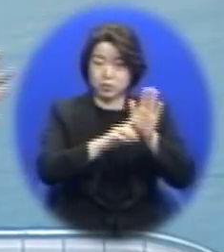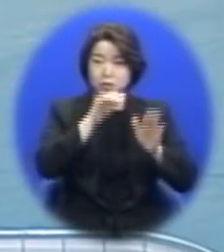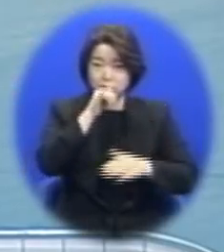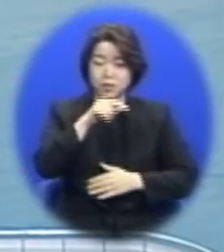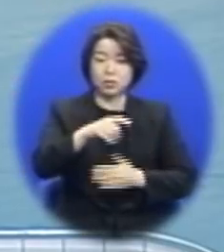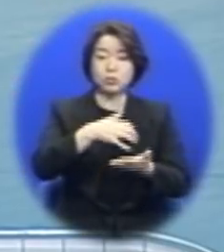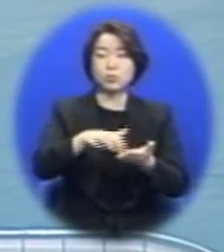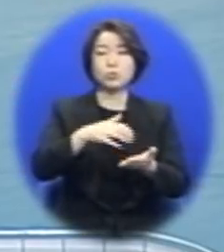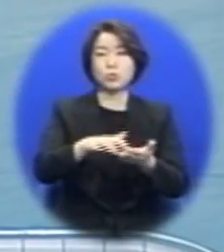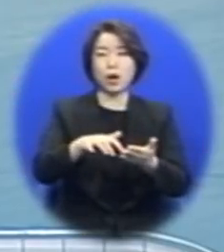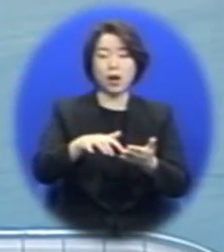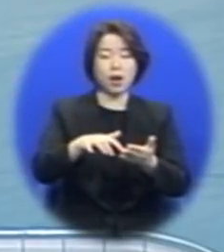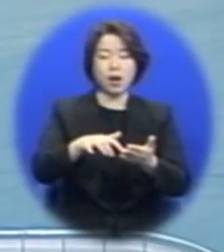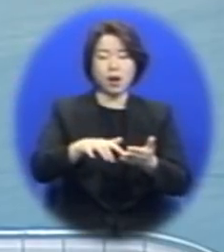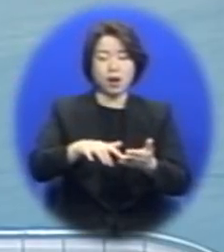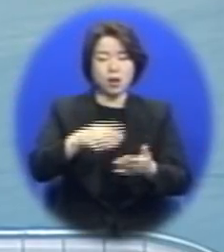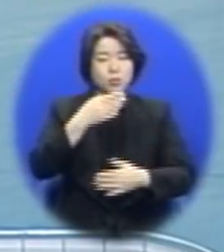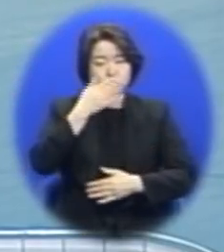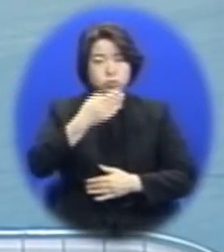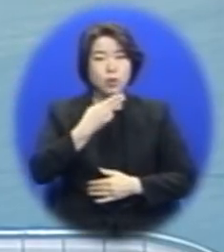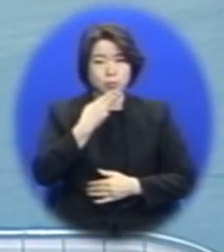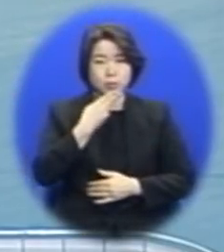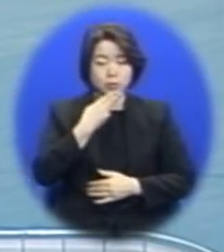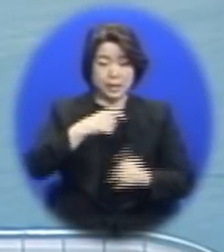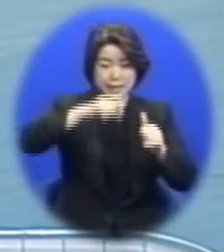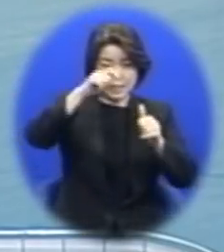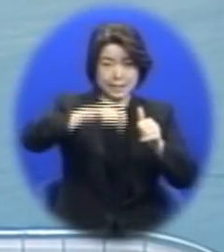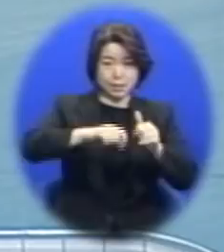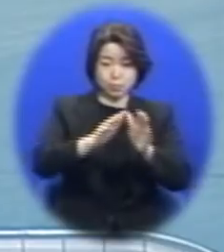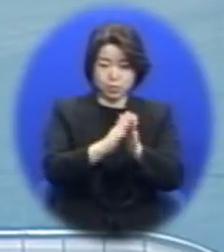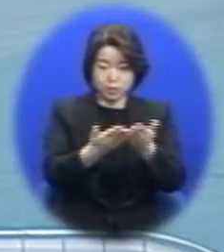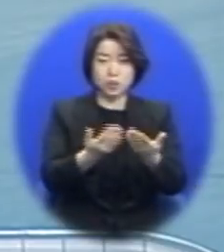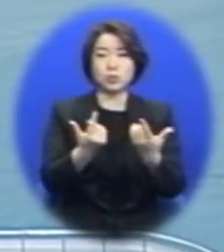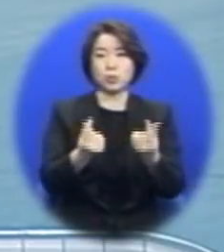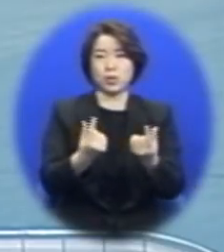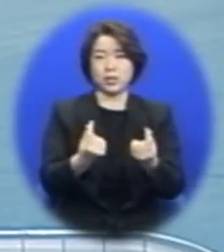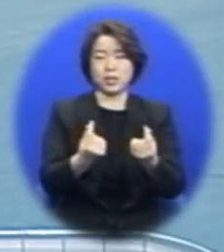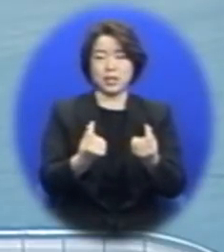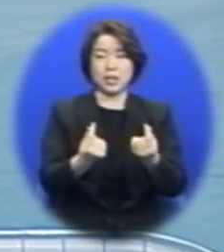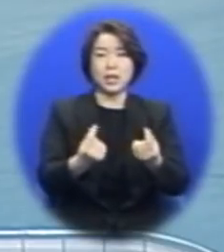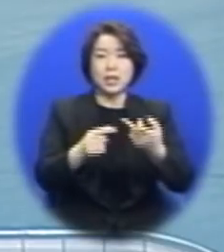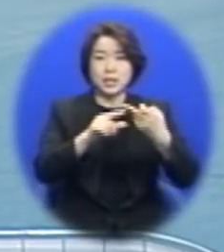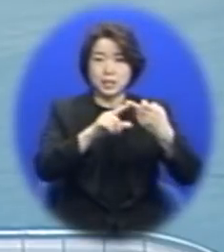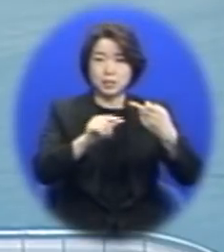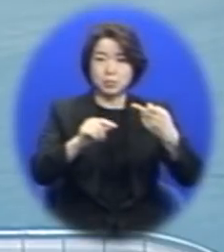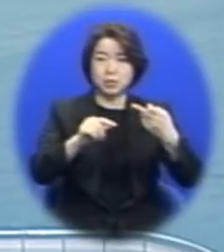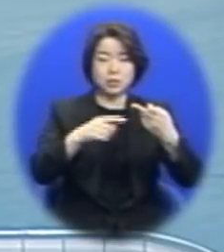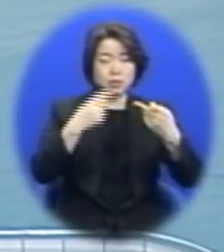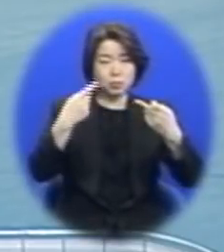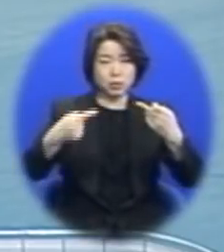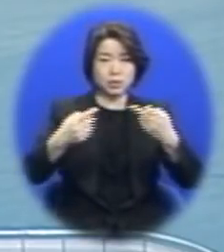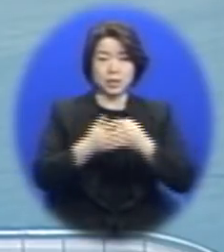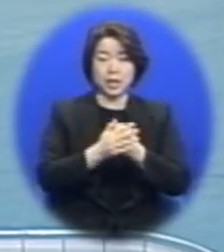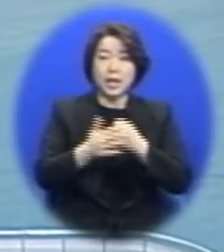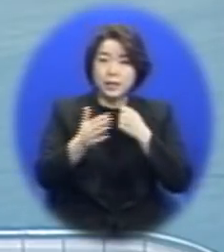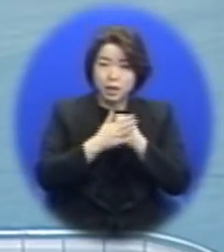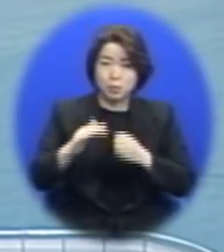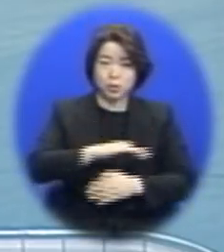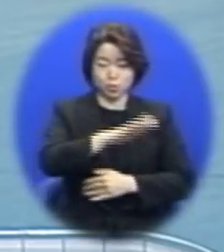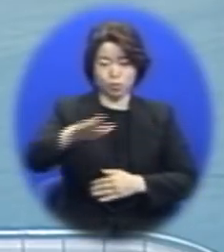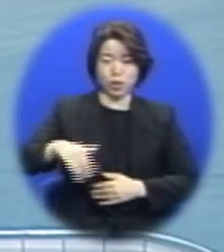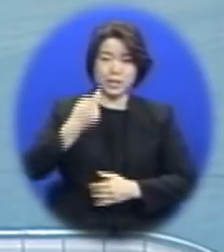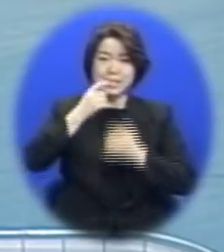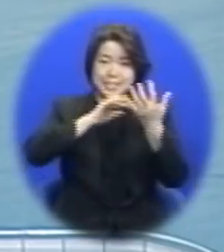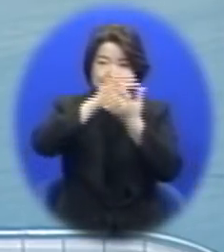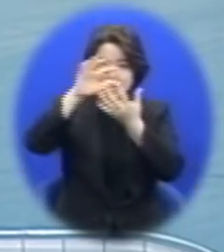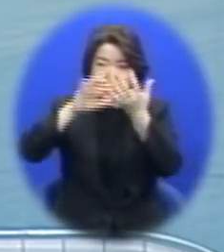수가. 히브리서에도 똑같이 그렇게 말씀합니다. 히브리서 12장 1절에 이러므로 우리에게